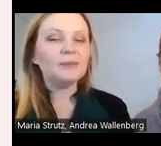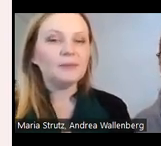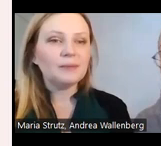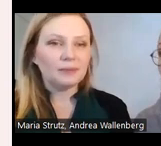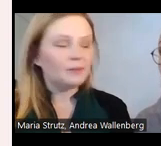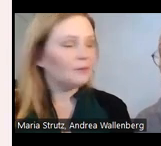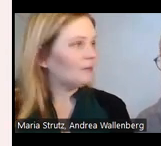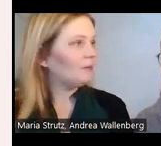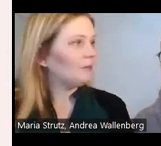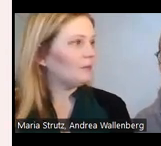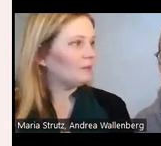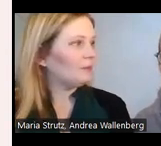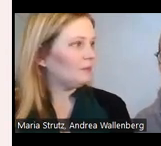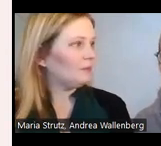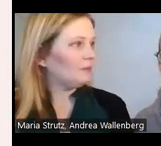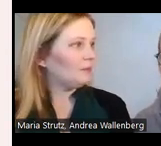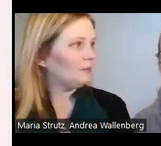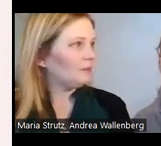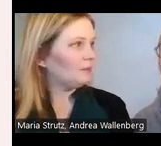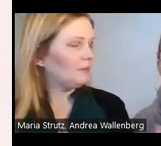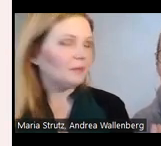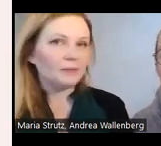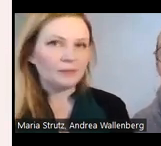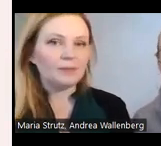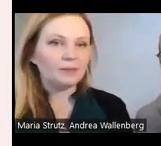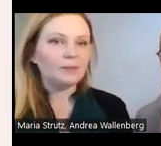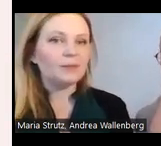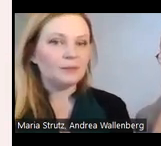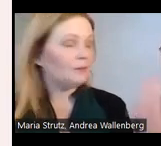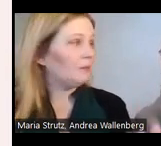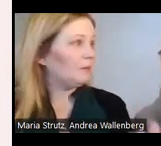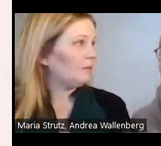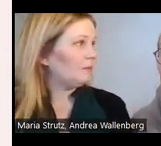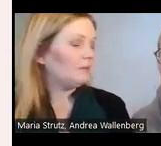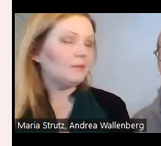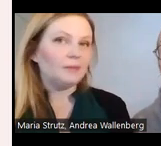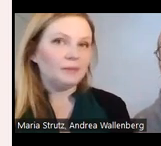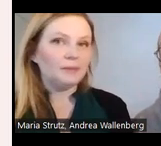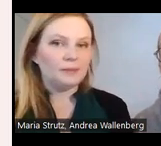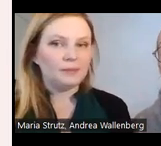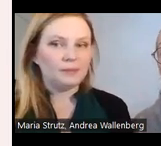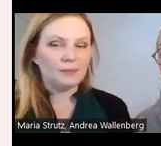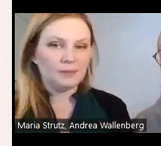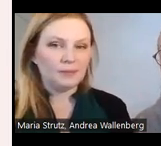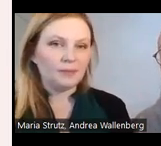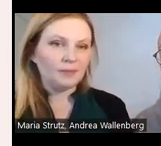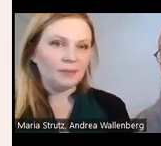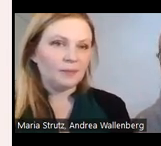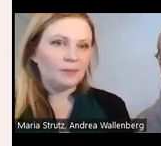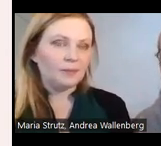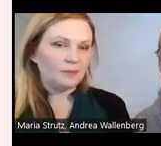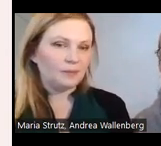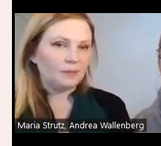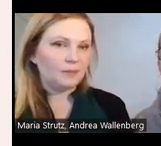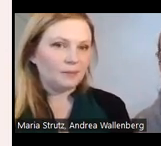framförallt barn som har svårt att förstå när vi vill verkligen använda alla sinnen och kommunicera till barnet. Men det är också barnets förmåga